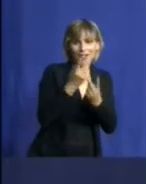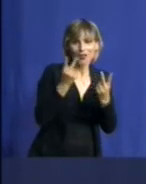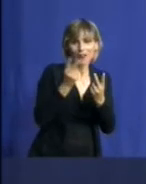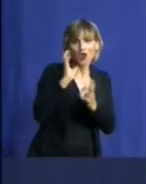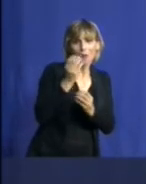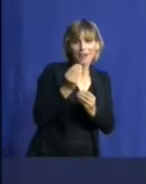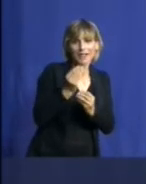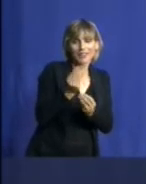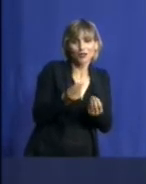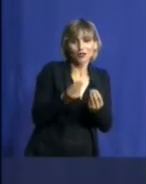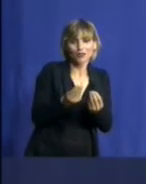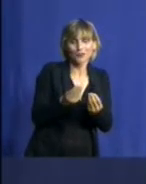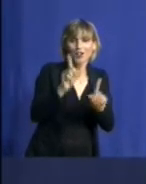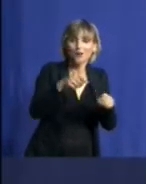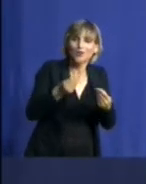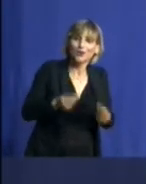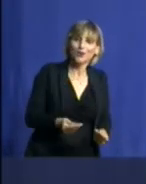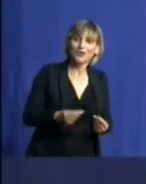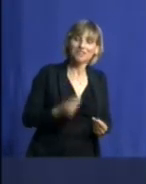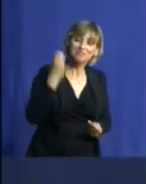anche, secondo me,